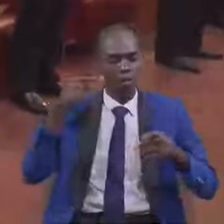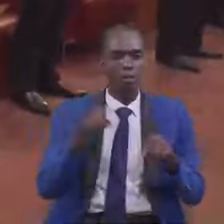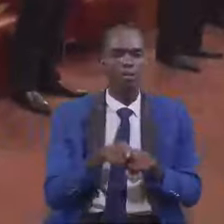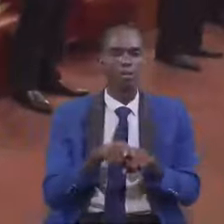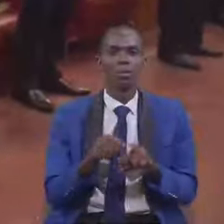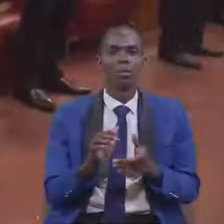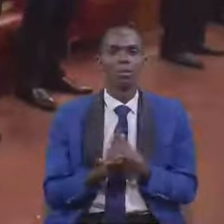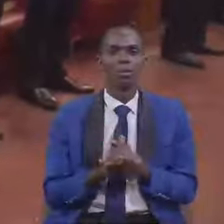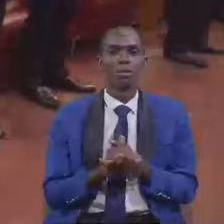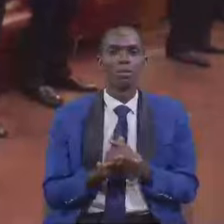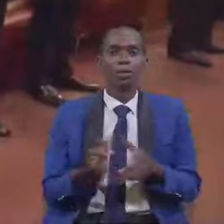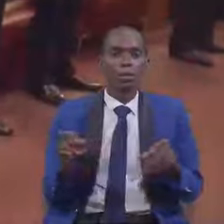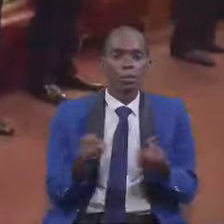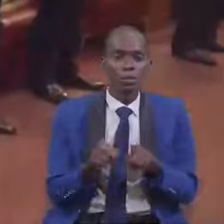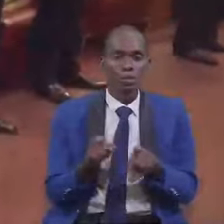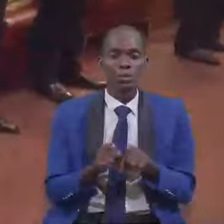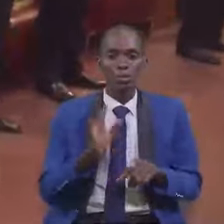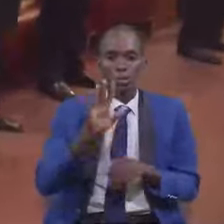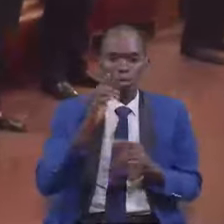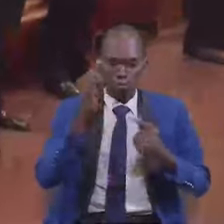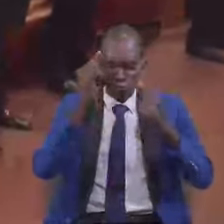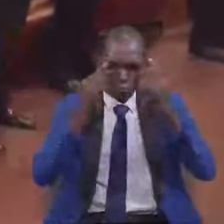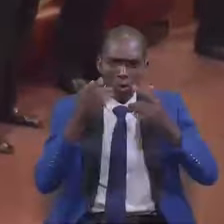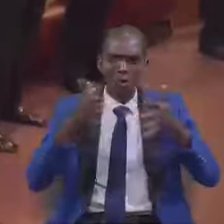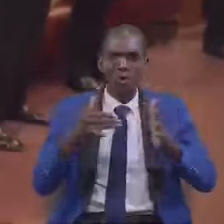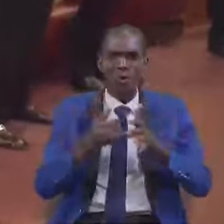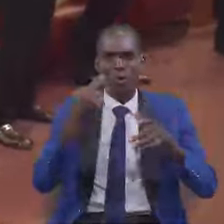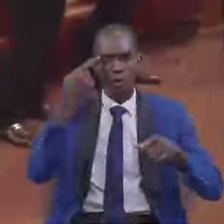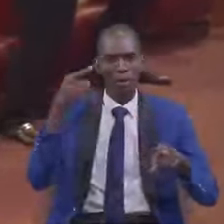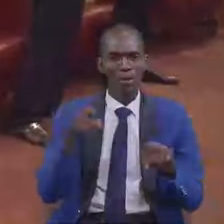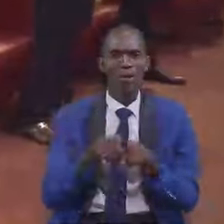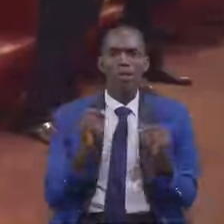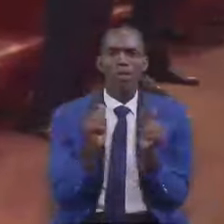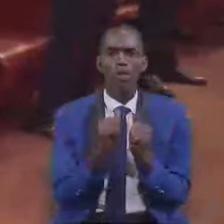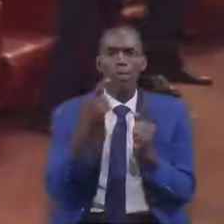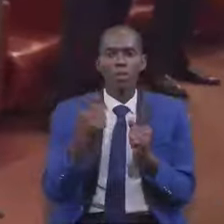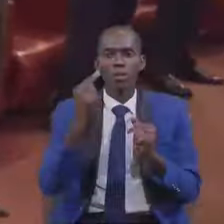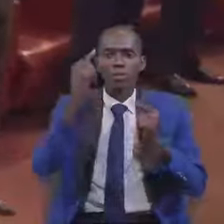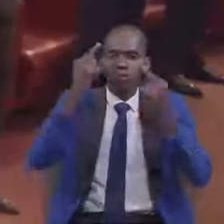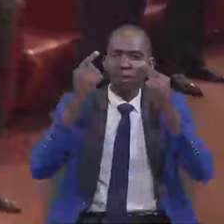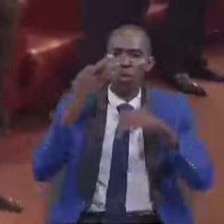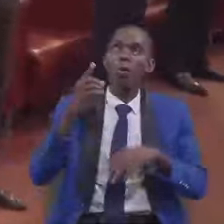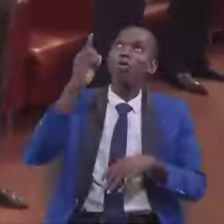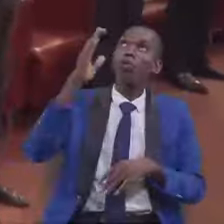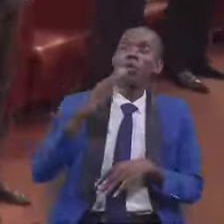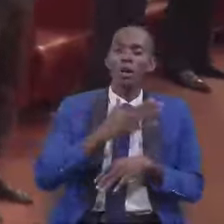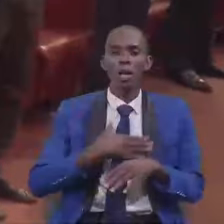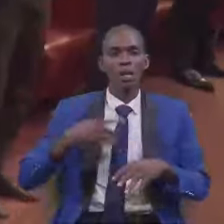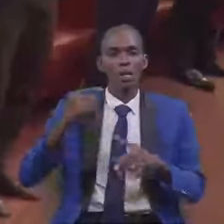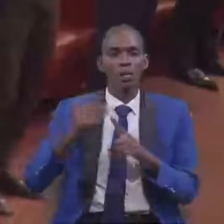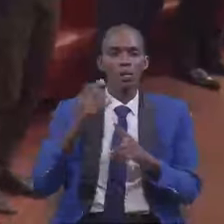Même vos pensées, qu'elles s'accordent avec les pensées de Dieu et la parole de Dieu.